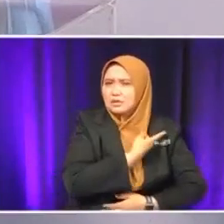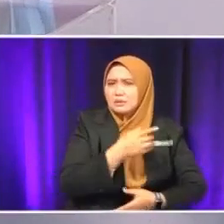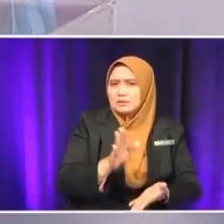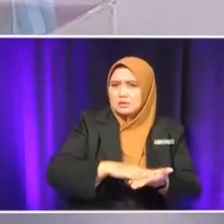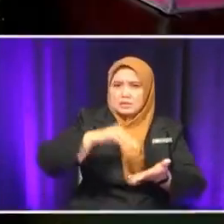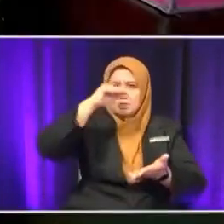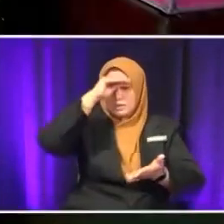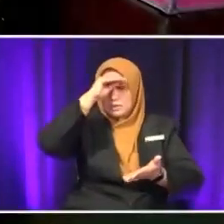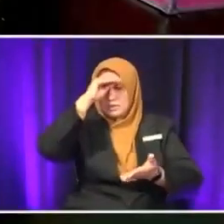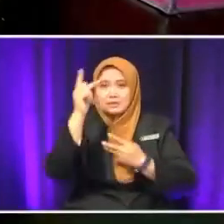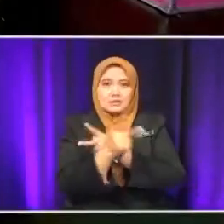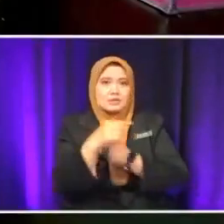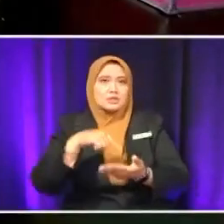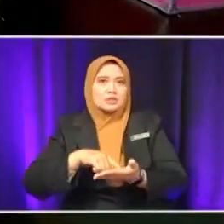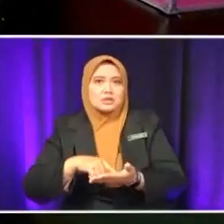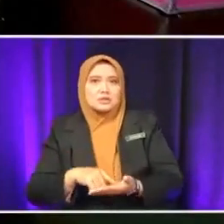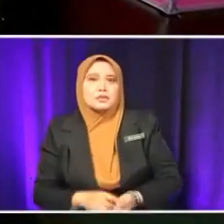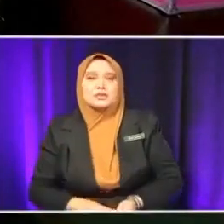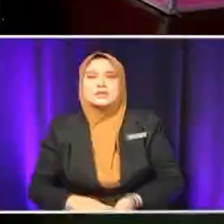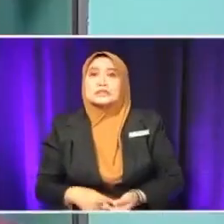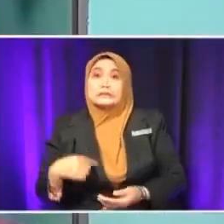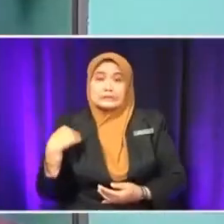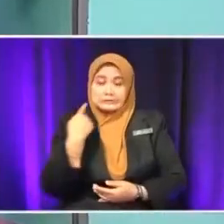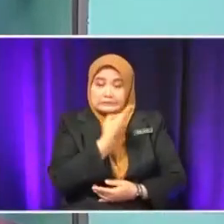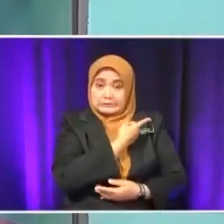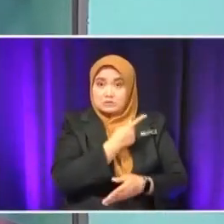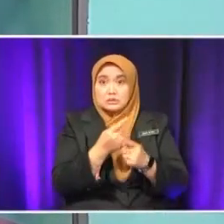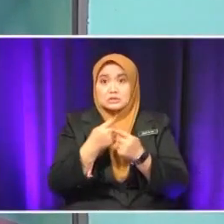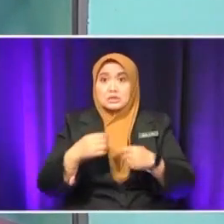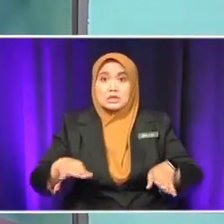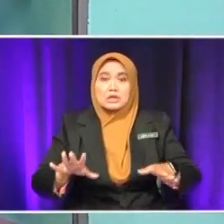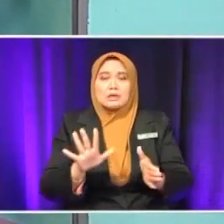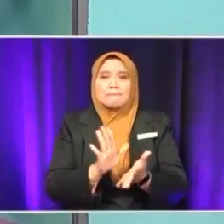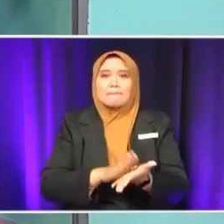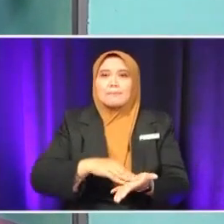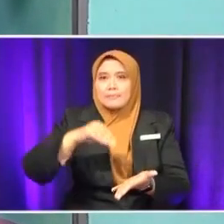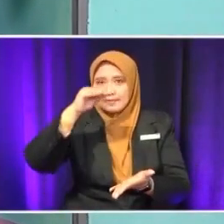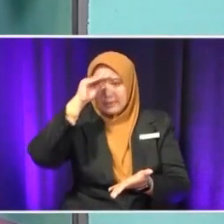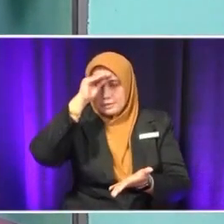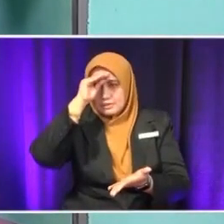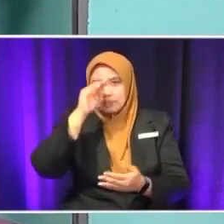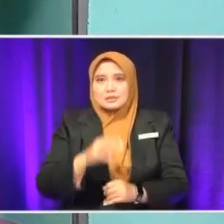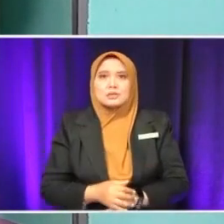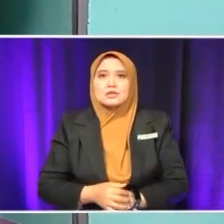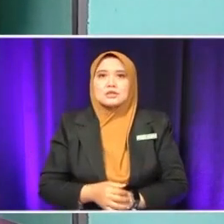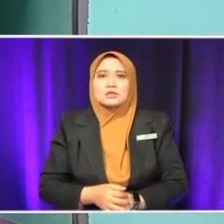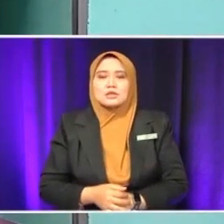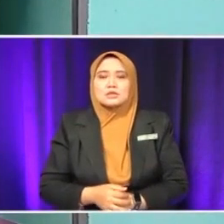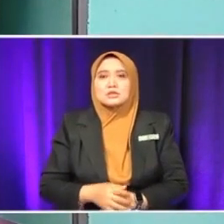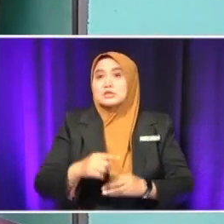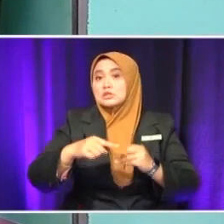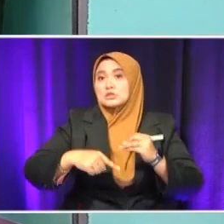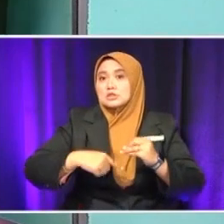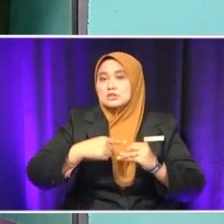ini cikgu. Silakan. Baik. Dalam segmen ini sebenarnya apa yang kita telah pelajari, ya, apa yang telah, yeah, cikgu kongsikan hari ini ialah